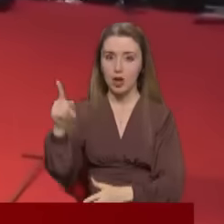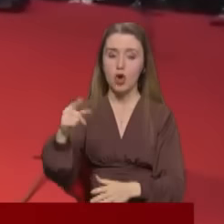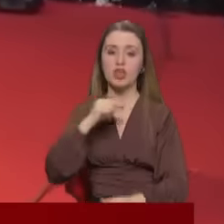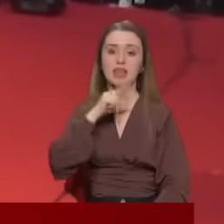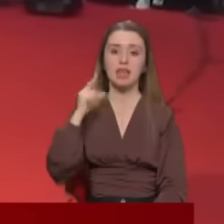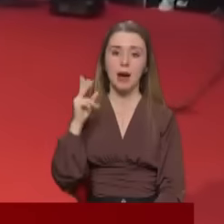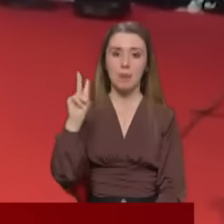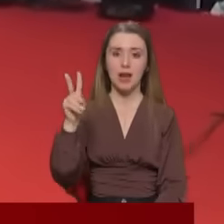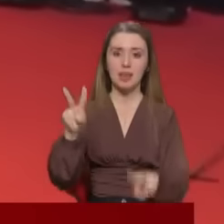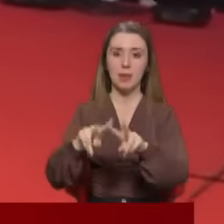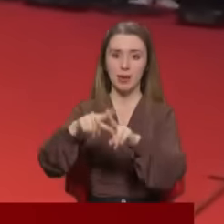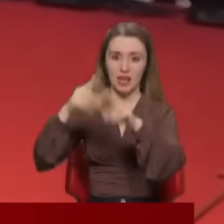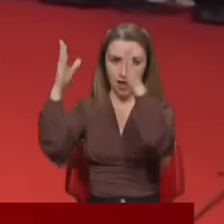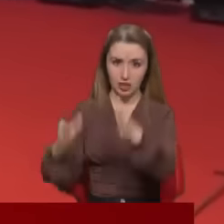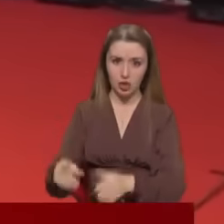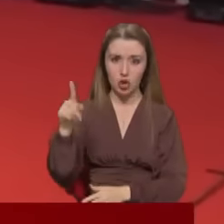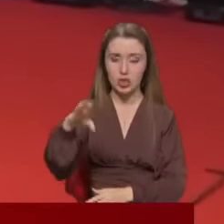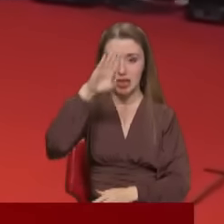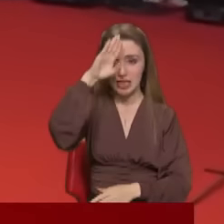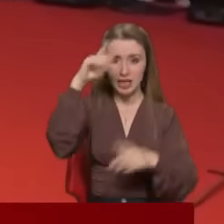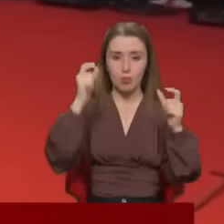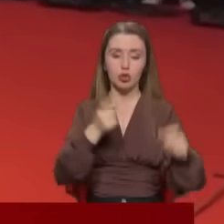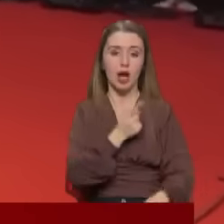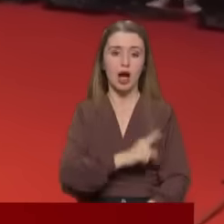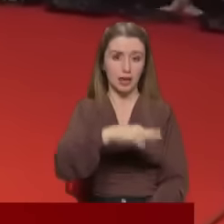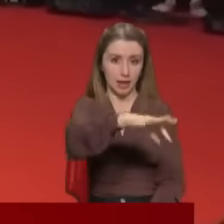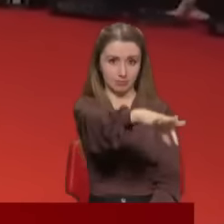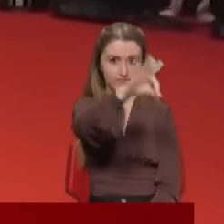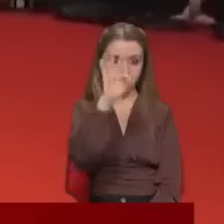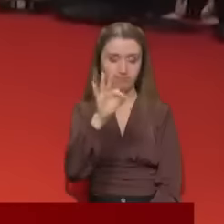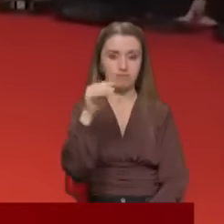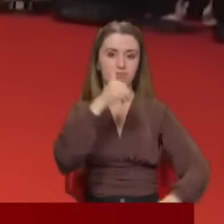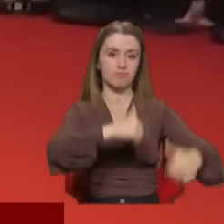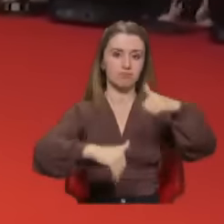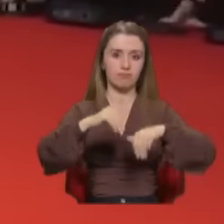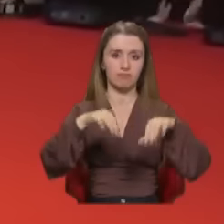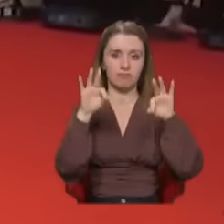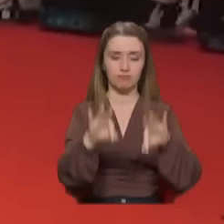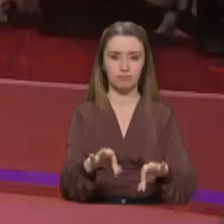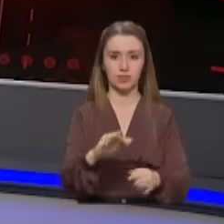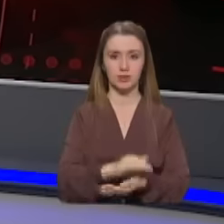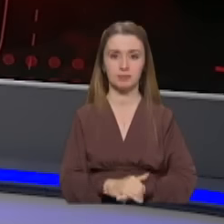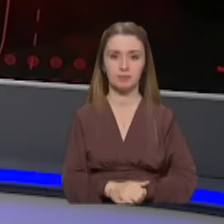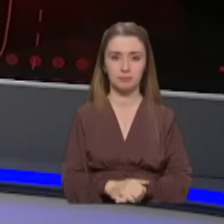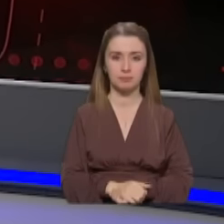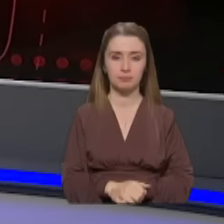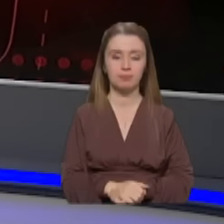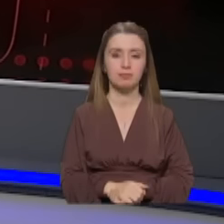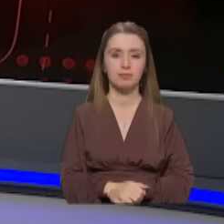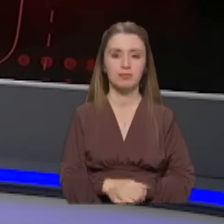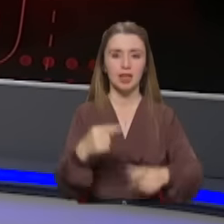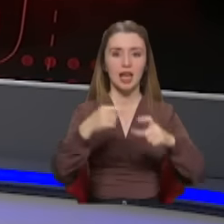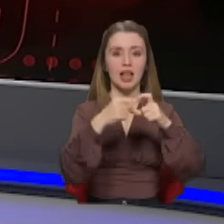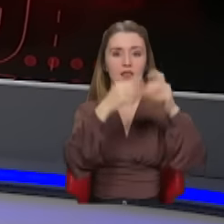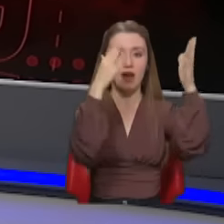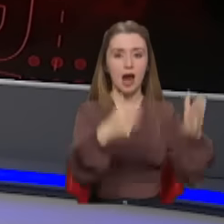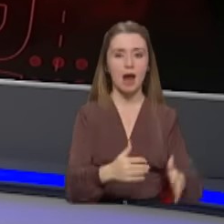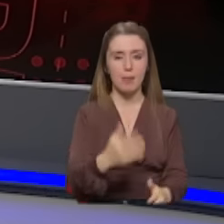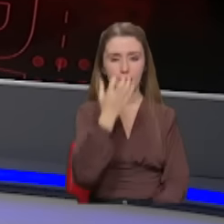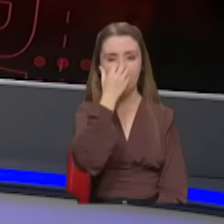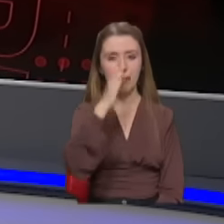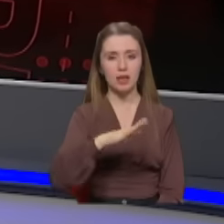damadı Mehmet Altınöz'ü İstanbul'da aday çıkarması yarışı hareketlendirdi. Elif Erbakan